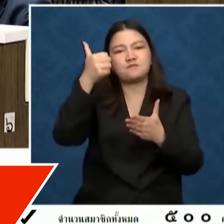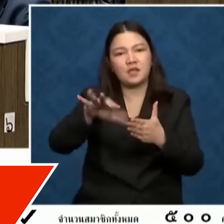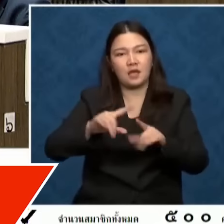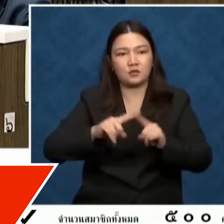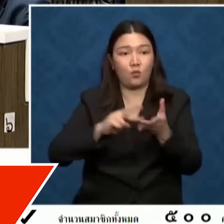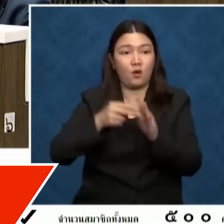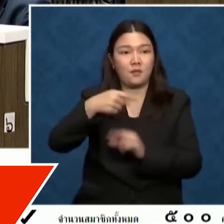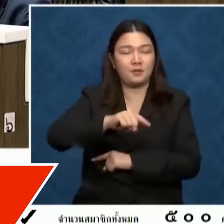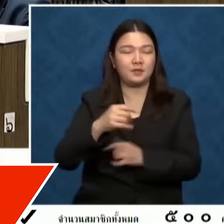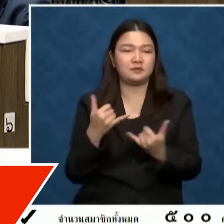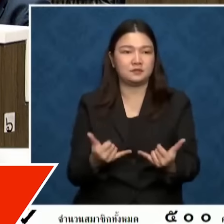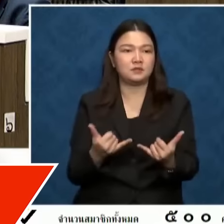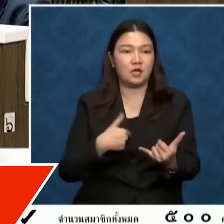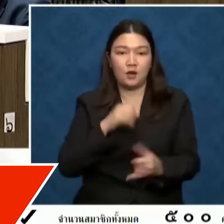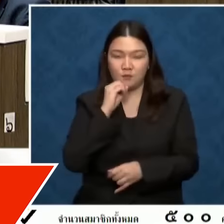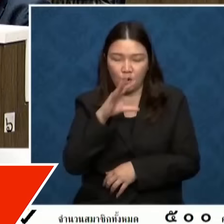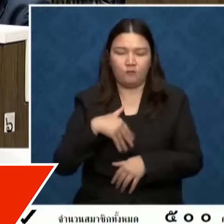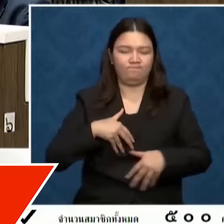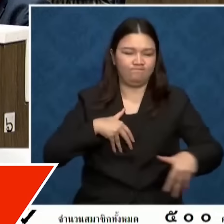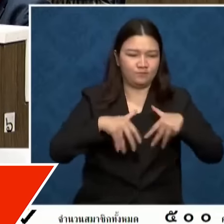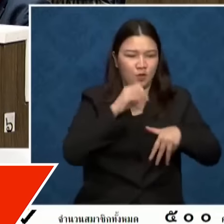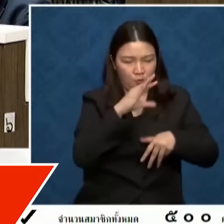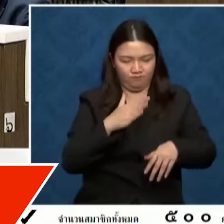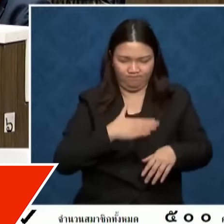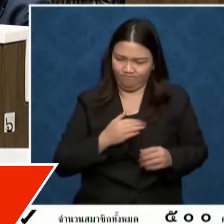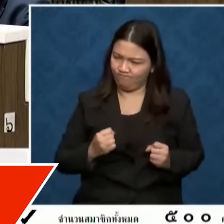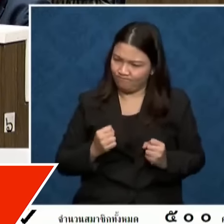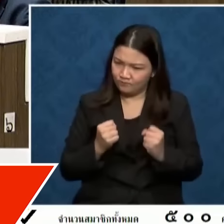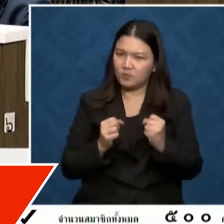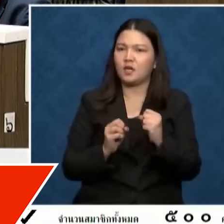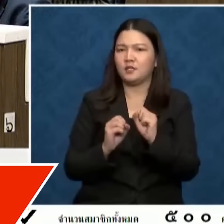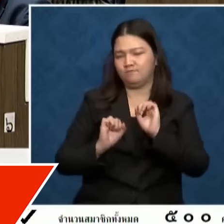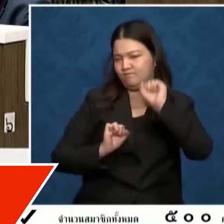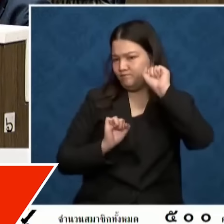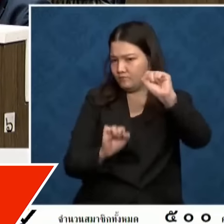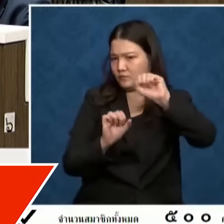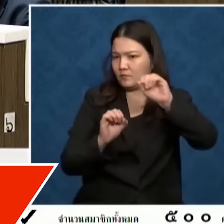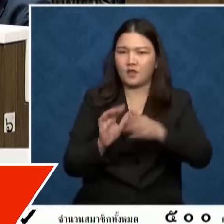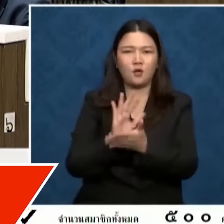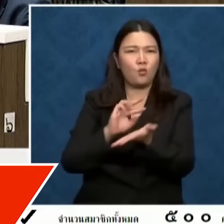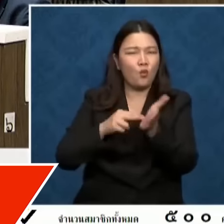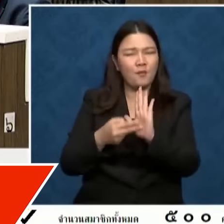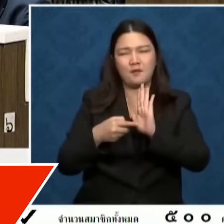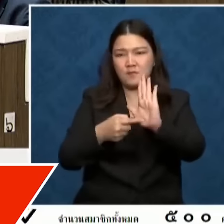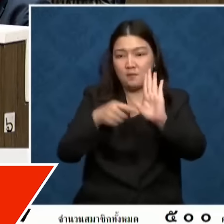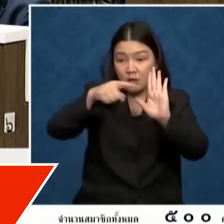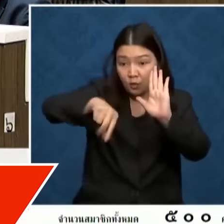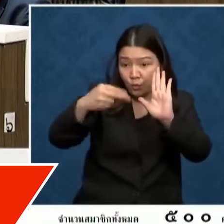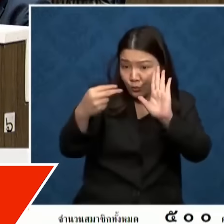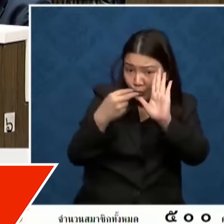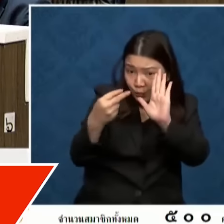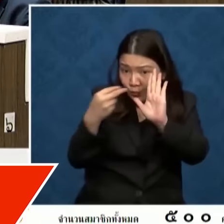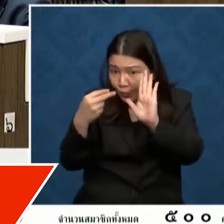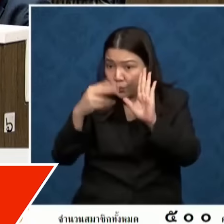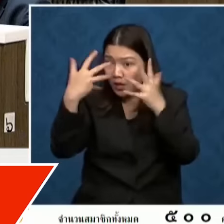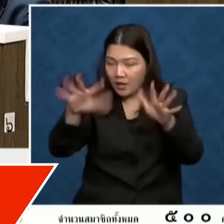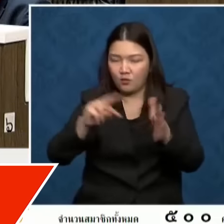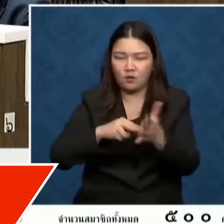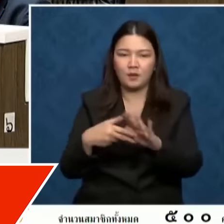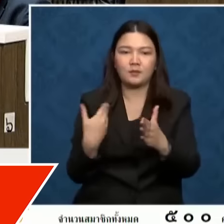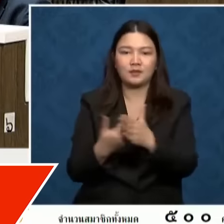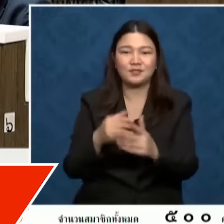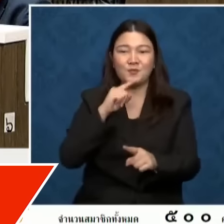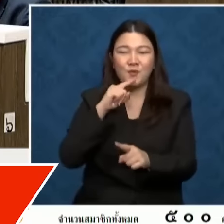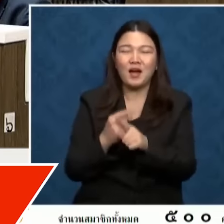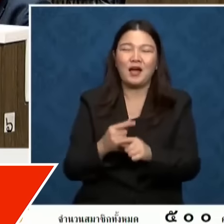าาชนทราบวาผมทำอย่างเต็ที่ในการเสนอข้มูลหากโมการนี้ผ่านไปผมไมอยากใช้คำวเงินทรครับ